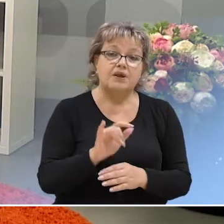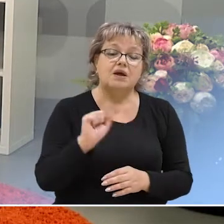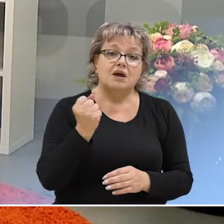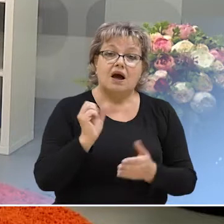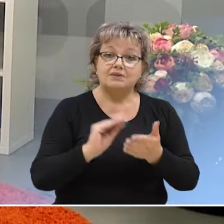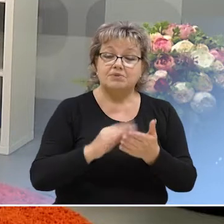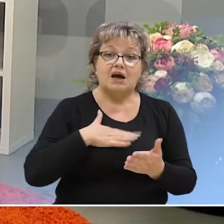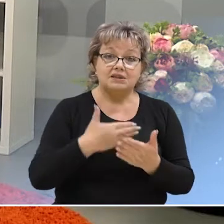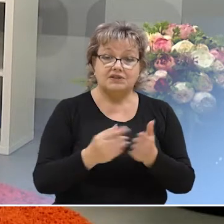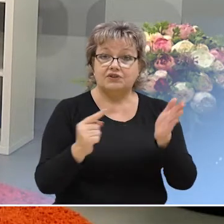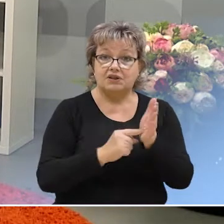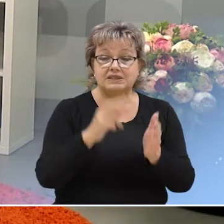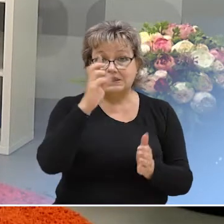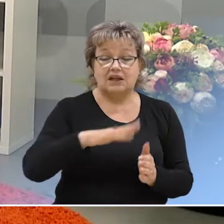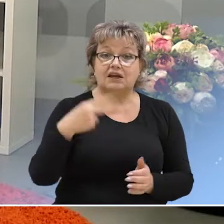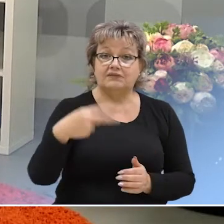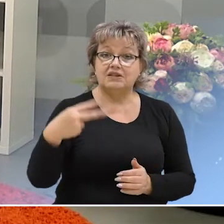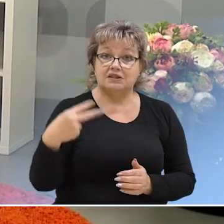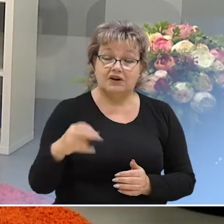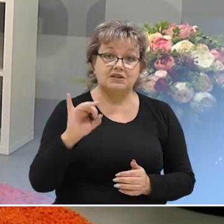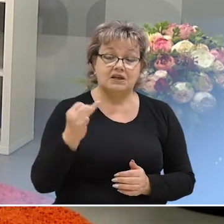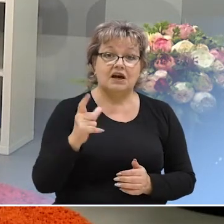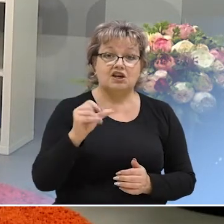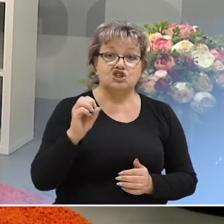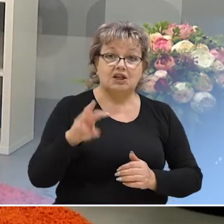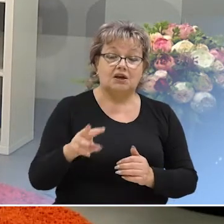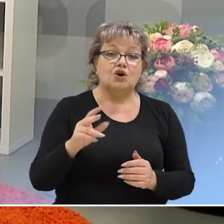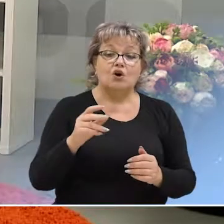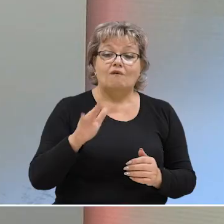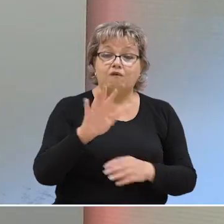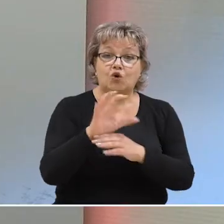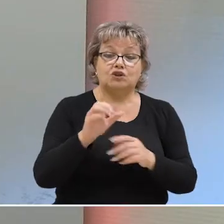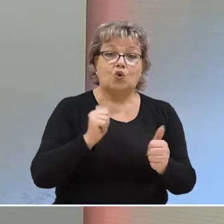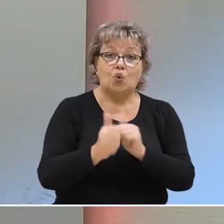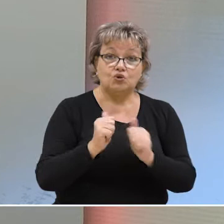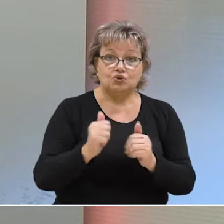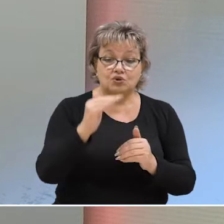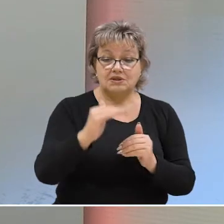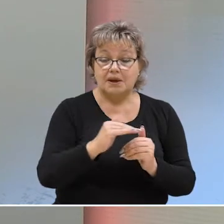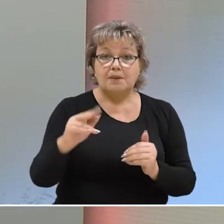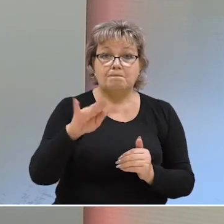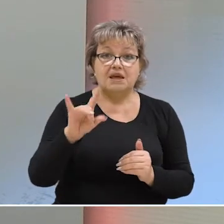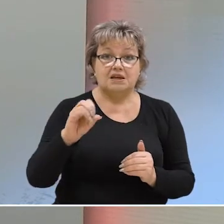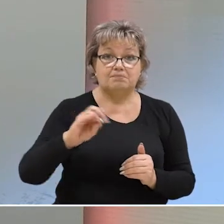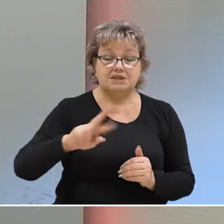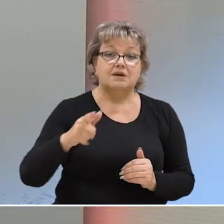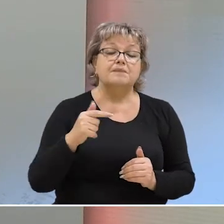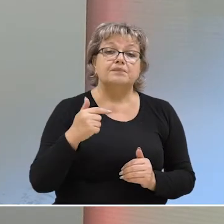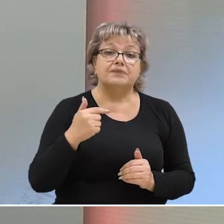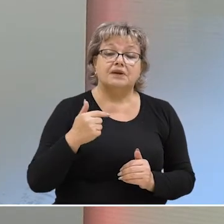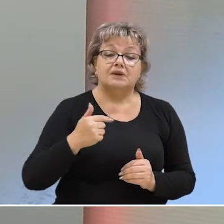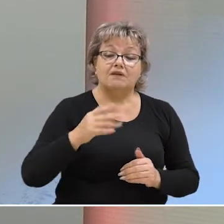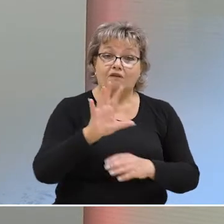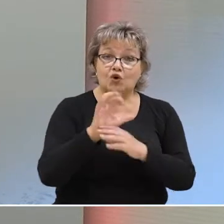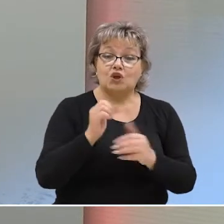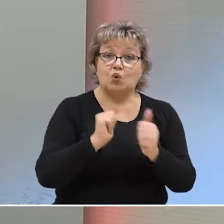Instagram, отмеченную активной ссылкой «Страна 2020» и хэштегом «Фотоконкурс, нижнее подчеркивание, перепись». Итак, еще